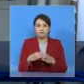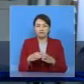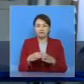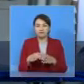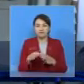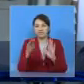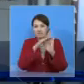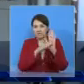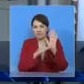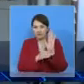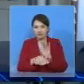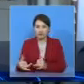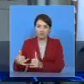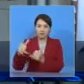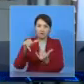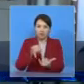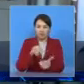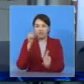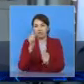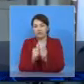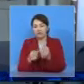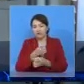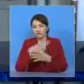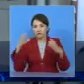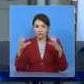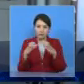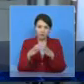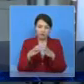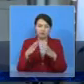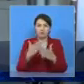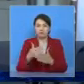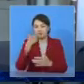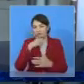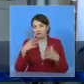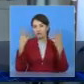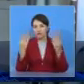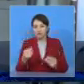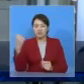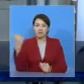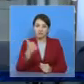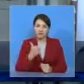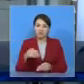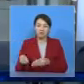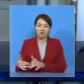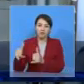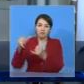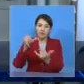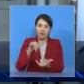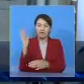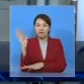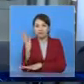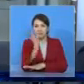сформирован график полива, то есть каждое этнокультурное объединение в свой день, в свою неделю поливают эти деревья. И вот